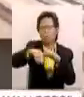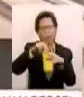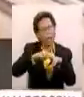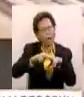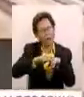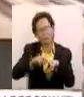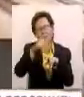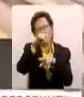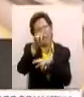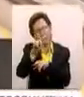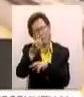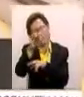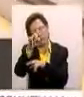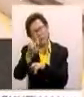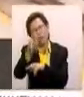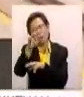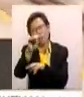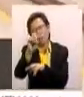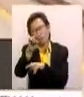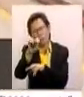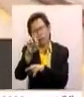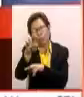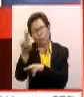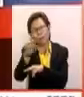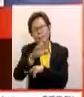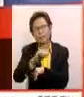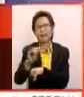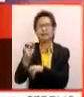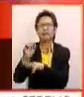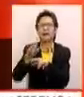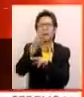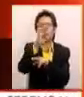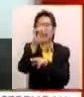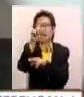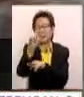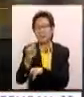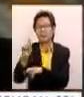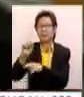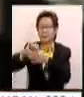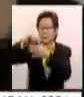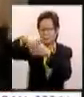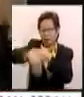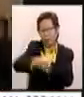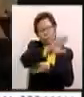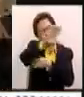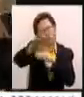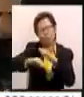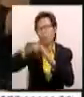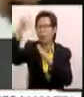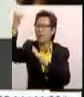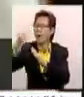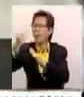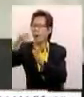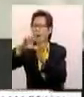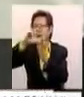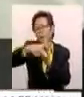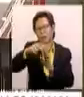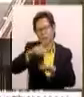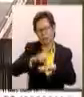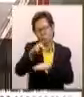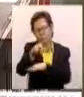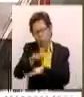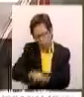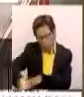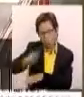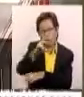LRT, MRT, Monorail dan BRT Sunway serta semua perkhidmatan bas kendalian Rapid Bus di Lembah Klang.